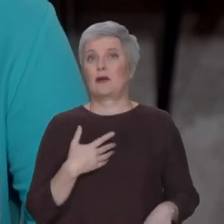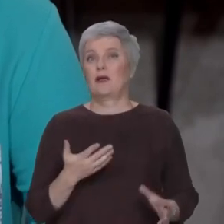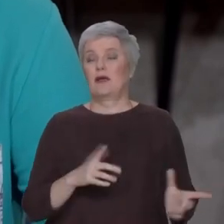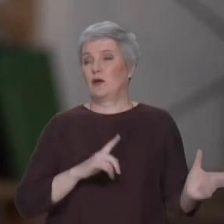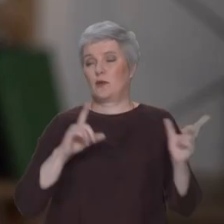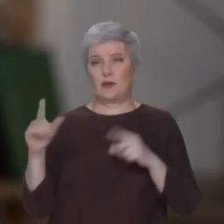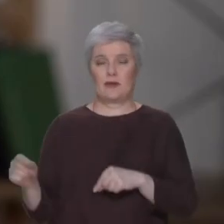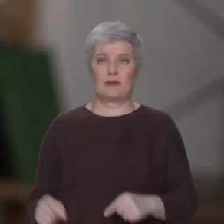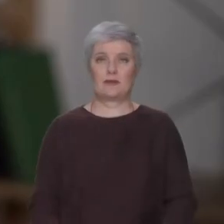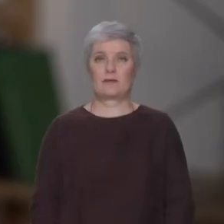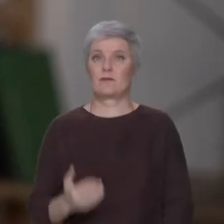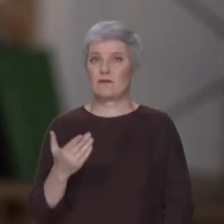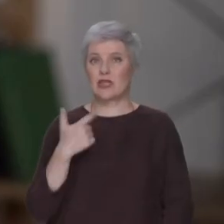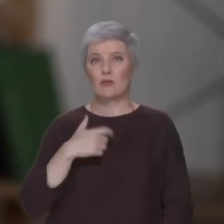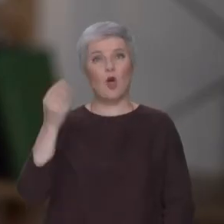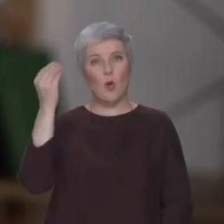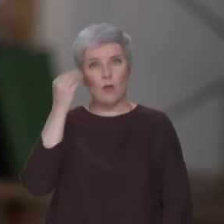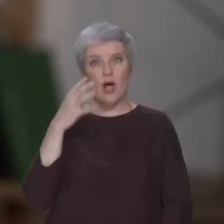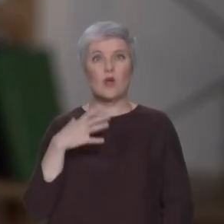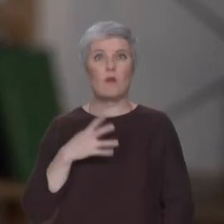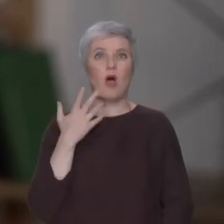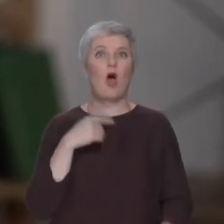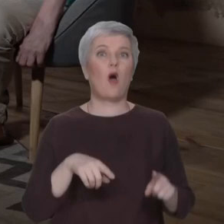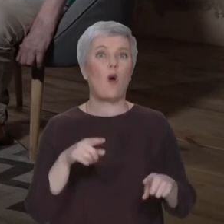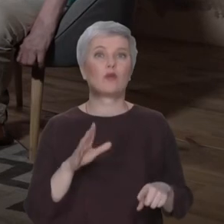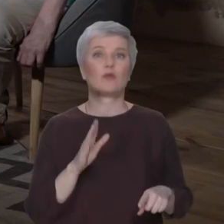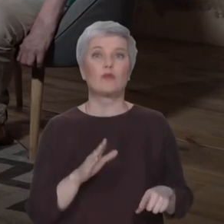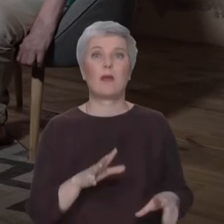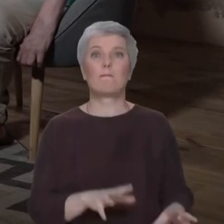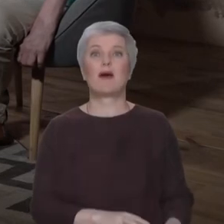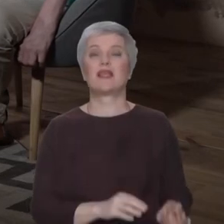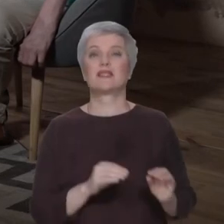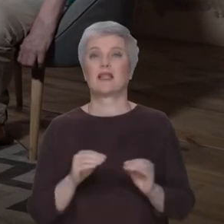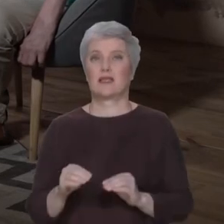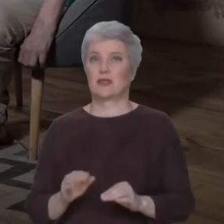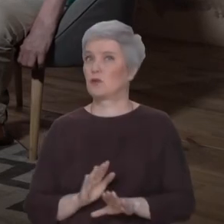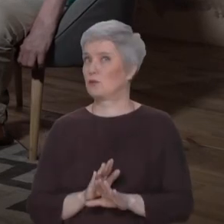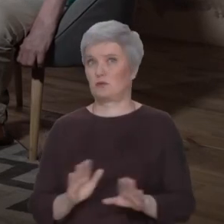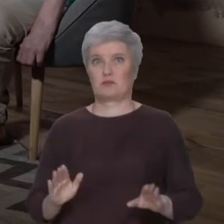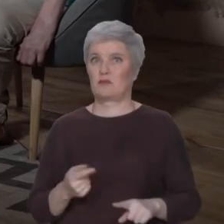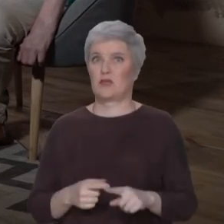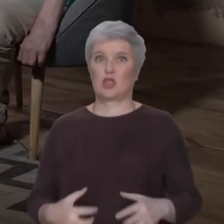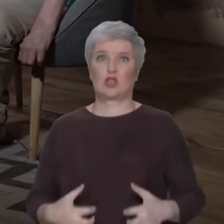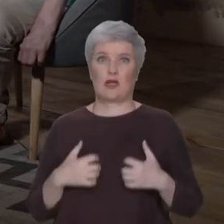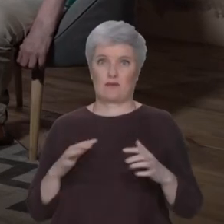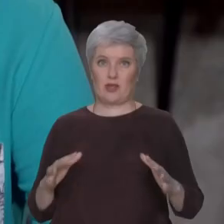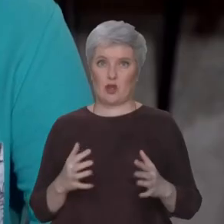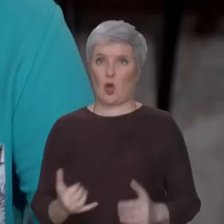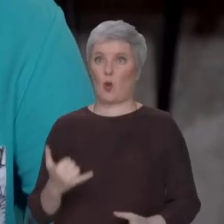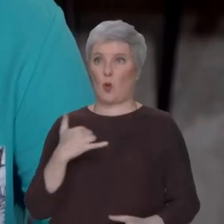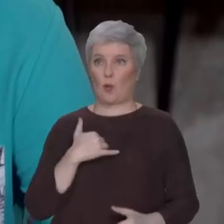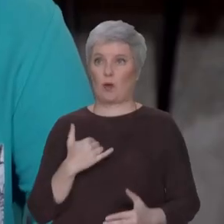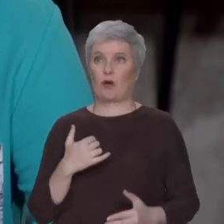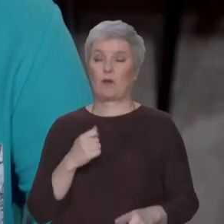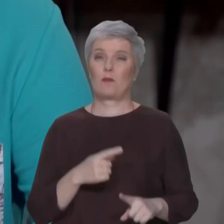Тому ми виїхали. Ви собі уявляли, що доведеться колись бути переселенцями? Ні, це жахлива історія. У мене зараз живе, до речі, сім'я